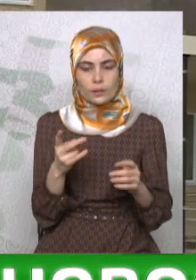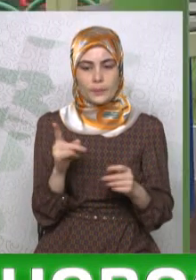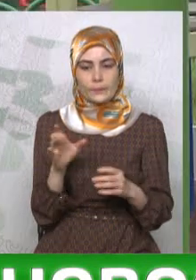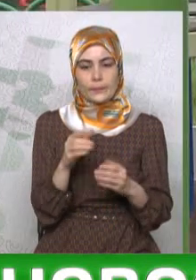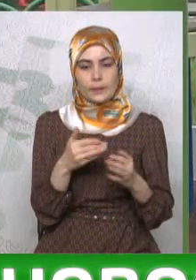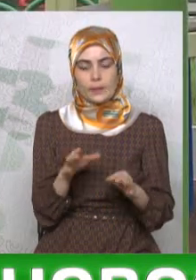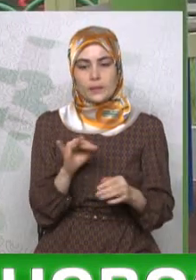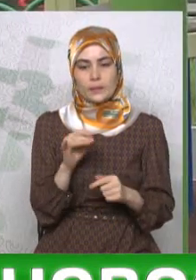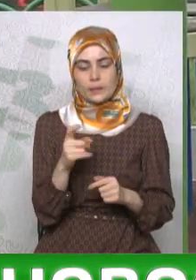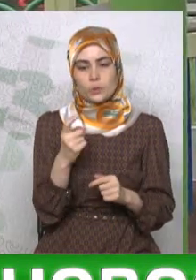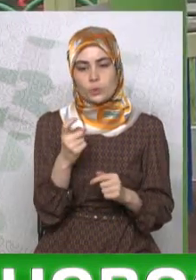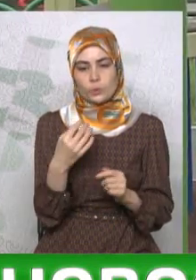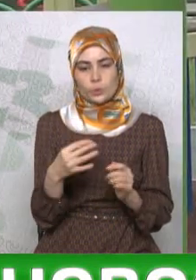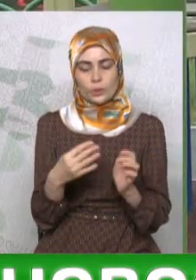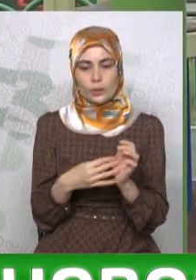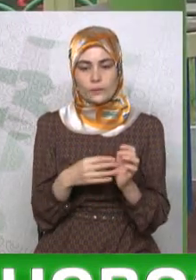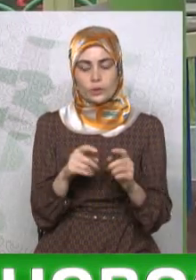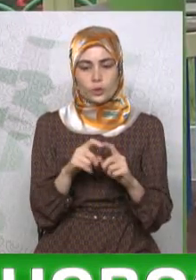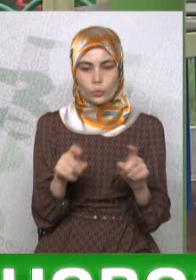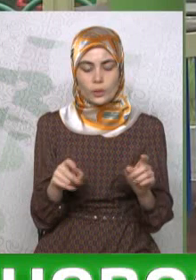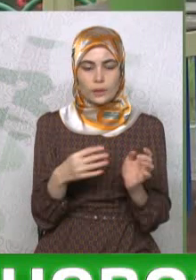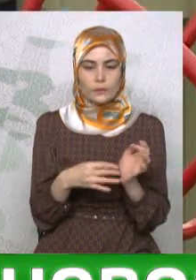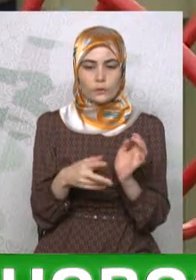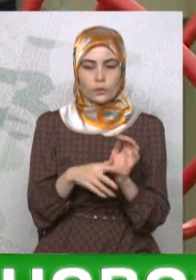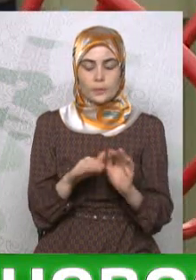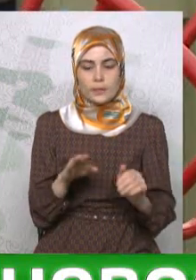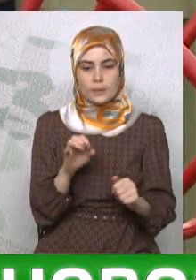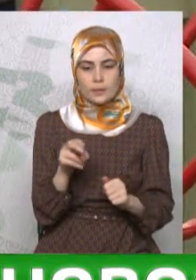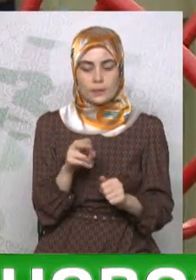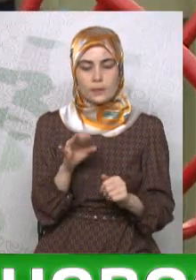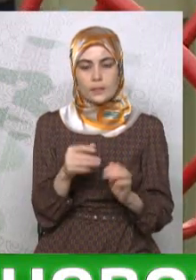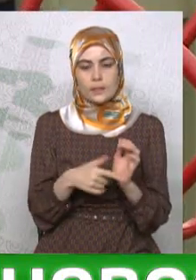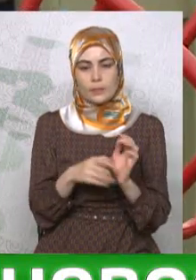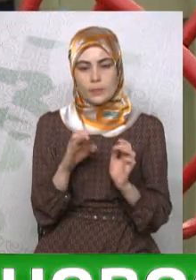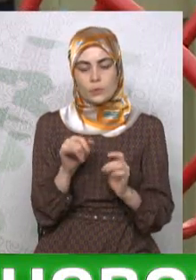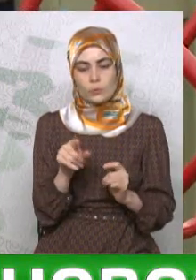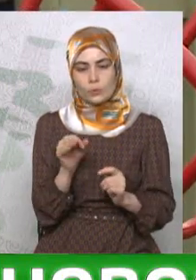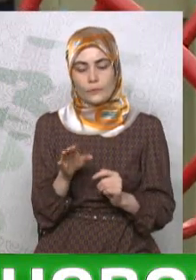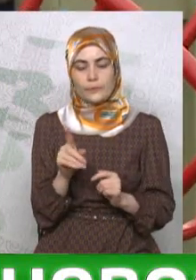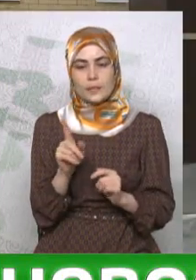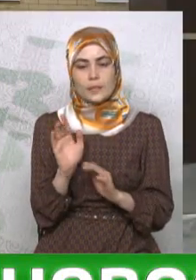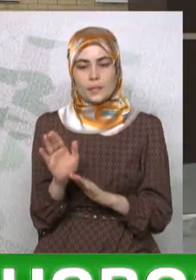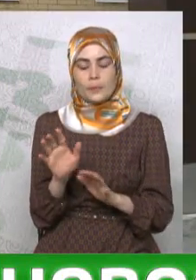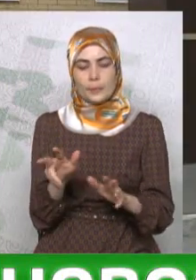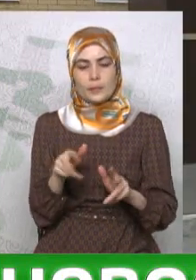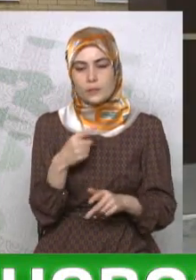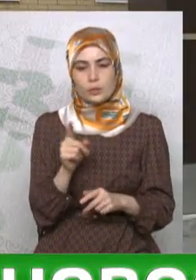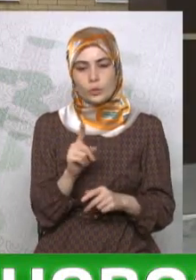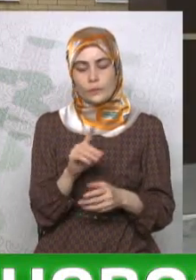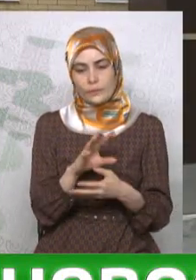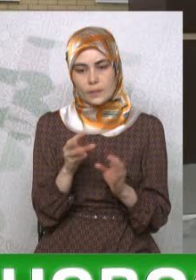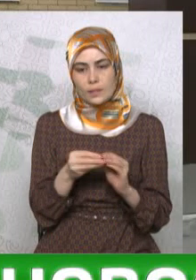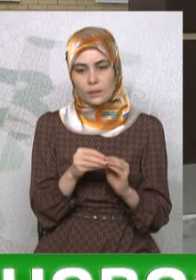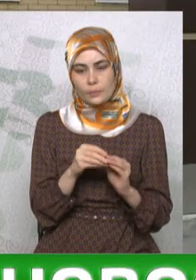Из них 149 школ, 98 детсадов и 7 СУЗов. Замминистра доложил, что в целом объекты